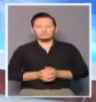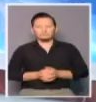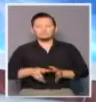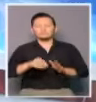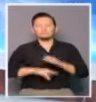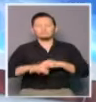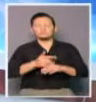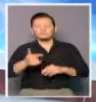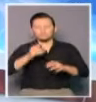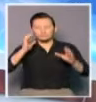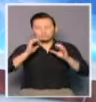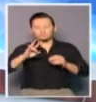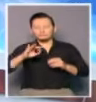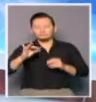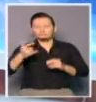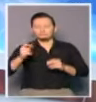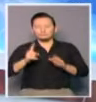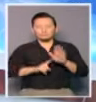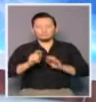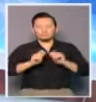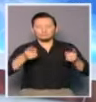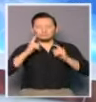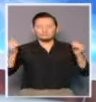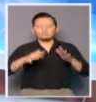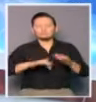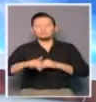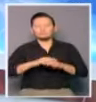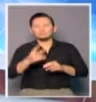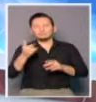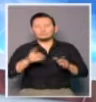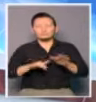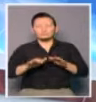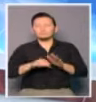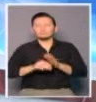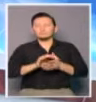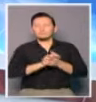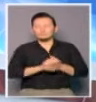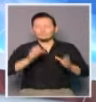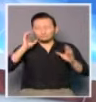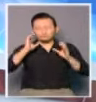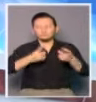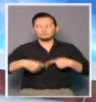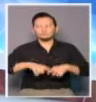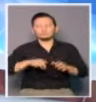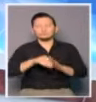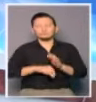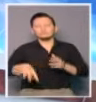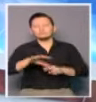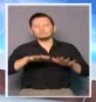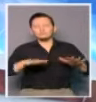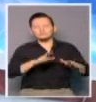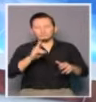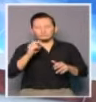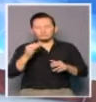На базе Атырауского университета нефти и газа состоялось пленарное заседание 21-й Генеральной Ассамблеи Ассоциации государственных университетов прикаспийских